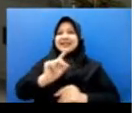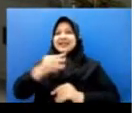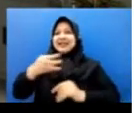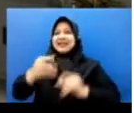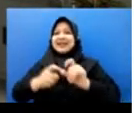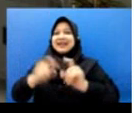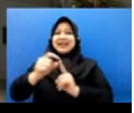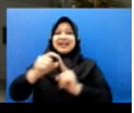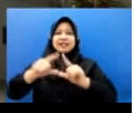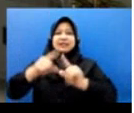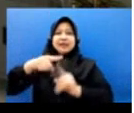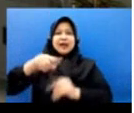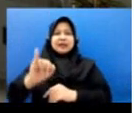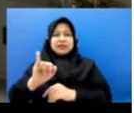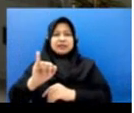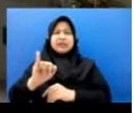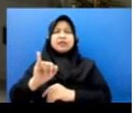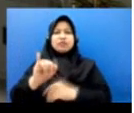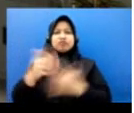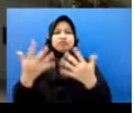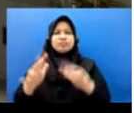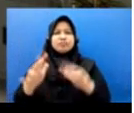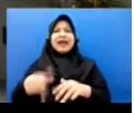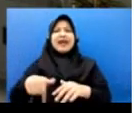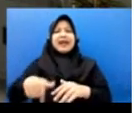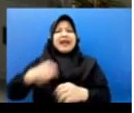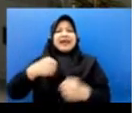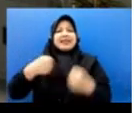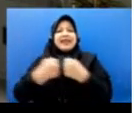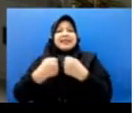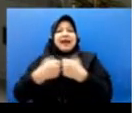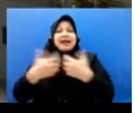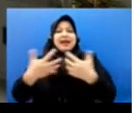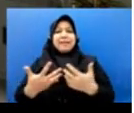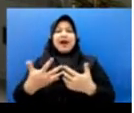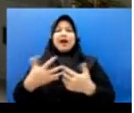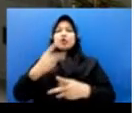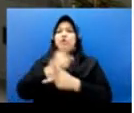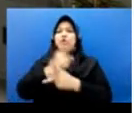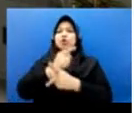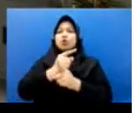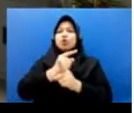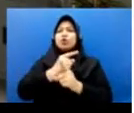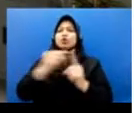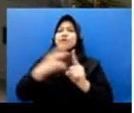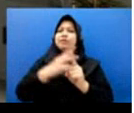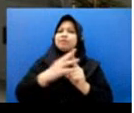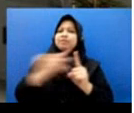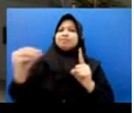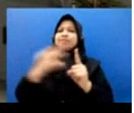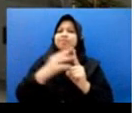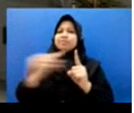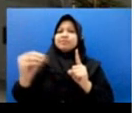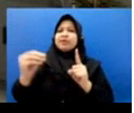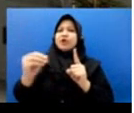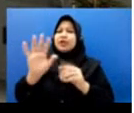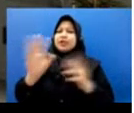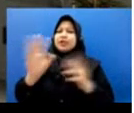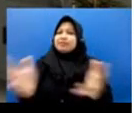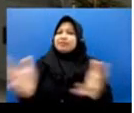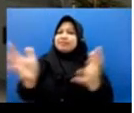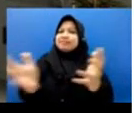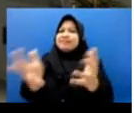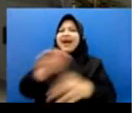bagaimana kita sebagai guru bisa menjadi teladan untuk menggugah dan mengapresiasi cara berpikir kritis